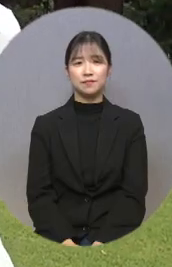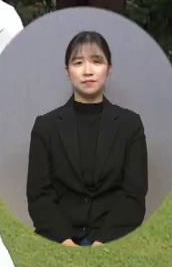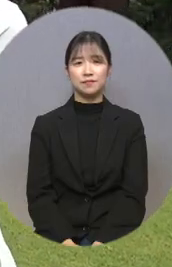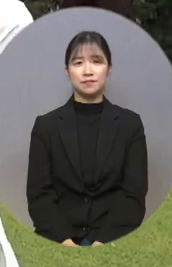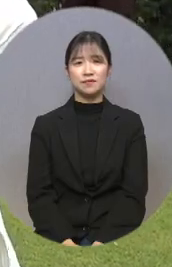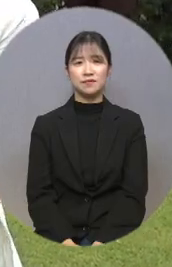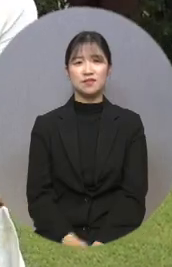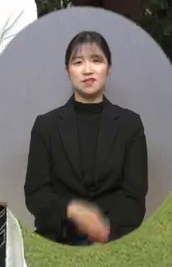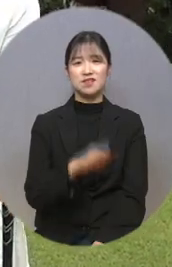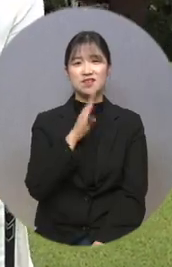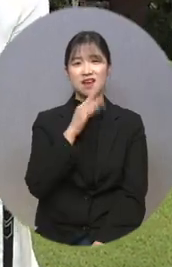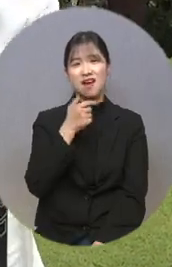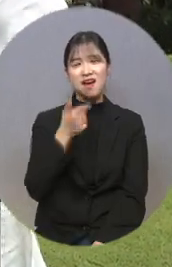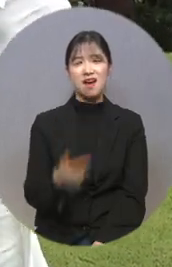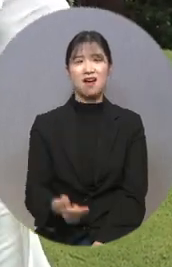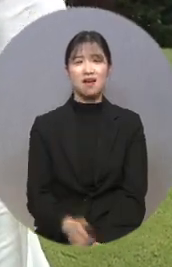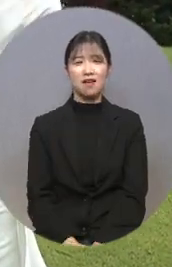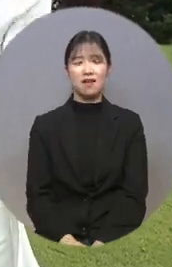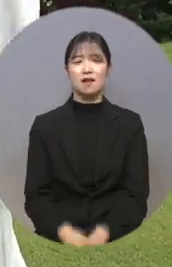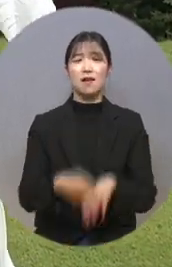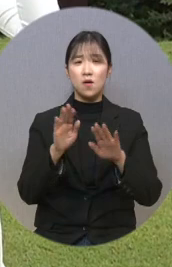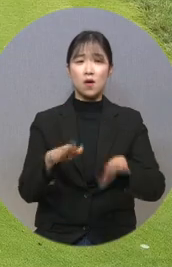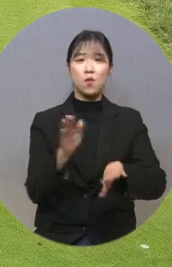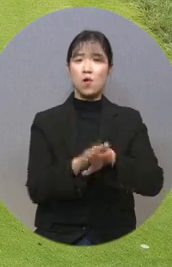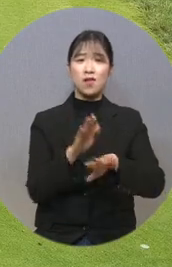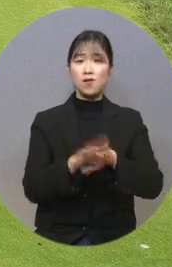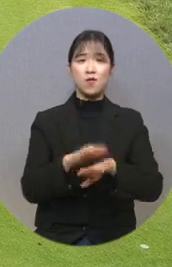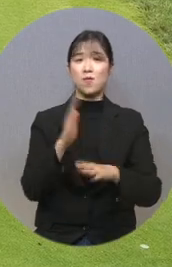진짜 크다. 양. 오빠, 오늘 왼쪽 보지 말자, 양.